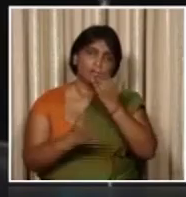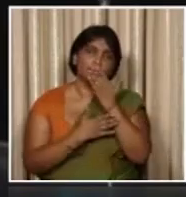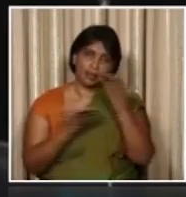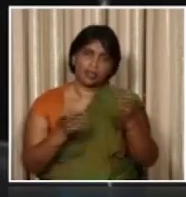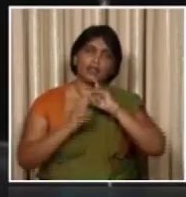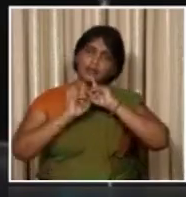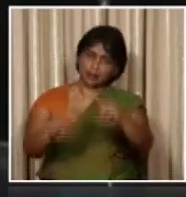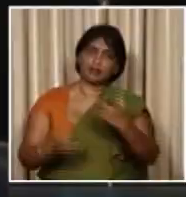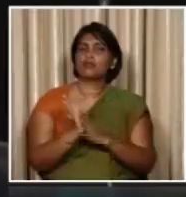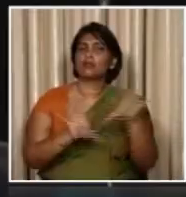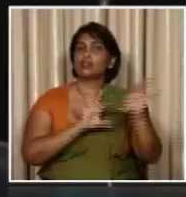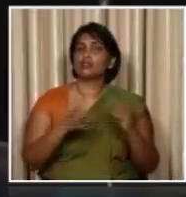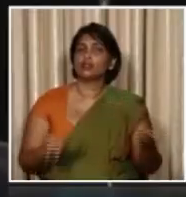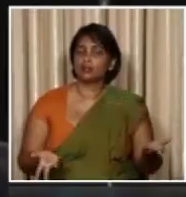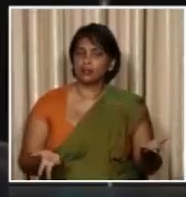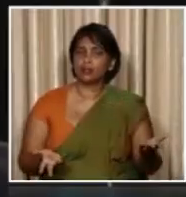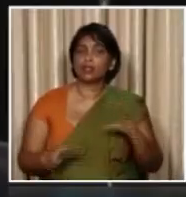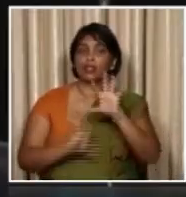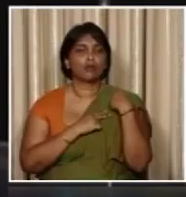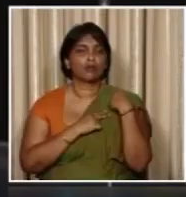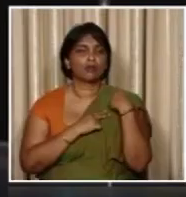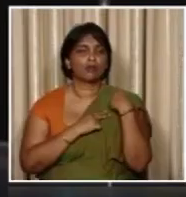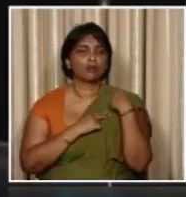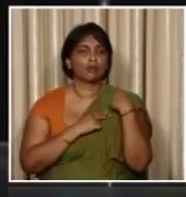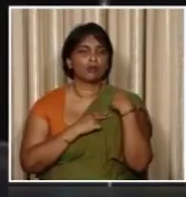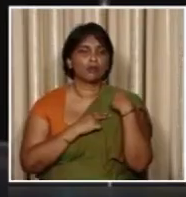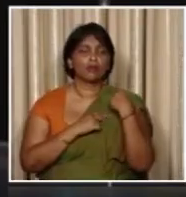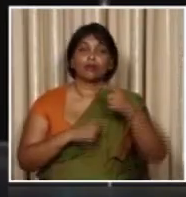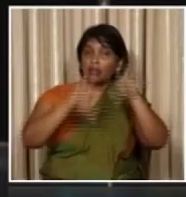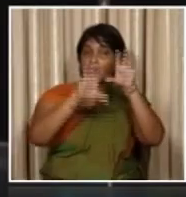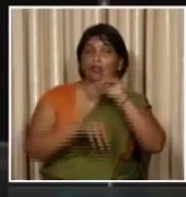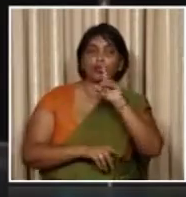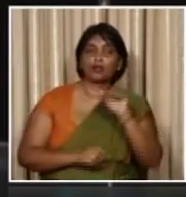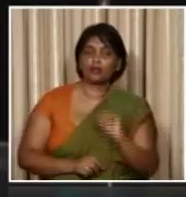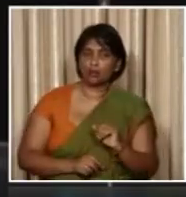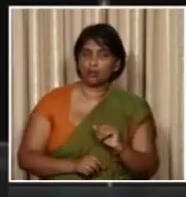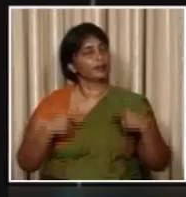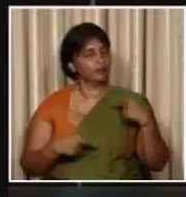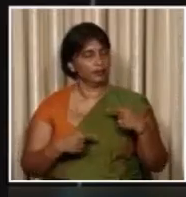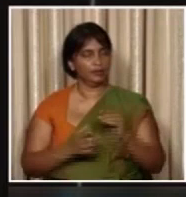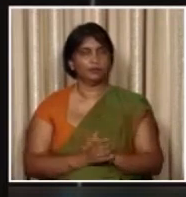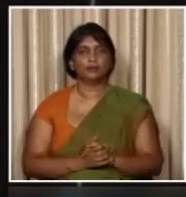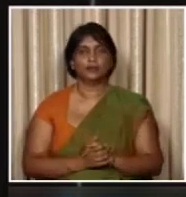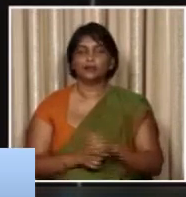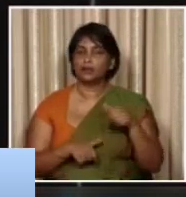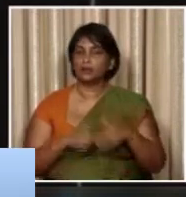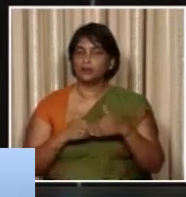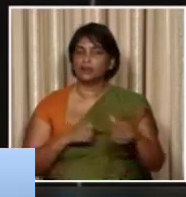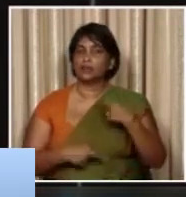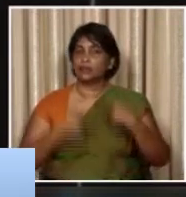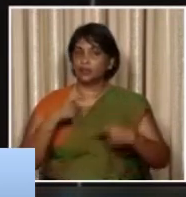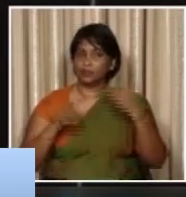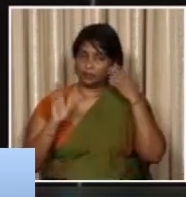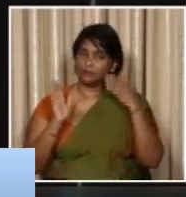කියන්න. එදාම කියන්න තිබුණානේ. සිලෙක් කමිටිපත් කළේ කවුද? ගිහිල්ලා සාක්ෂි දුන්නේ කවුද එමය? ඉතින් මේක මහ විහිළුවක්. මේ වෙනකොට මේ විවාදයේ